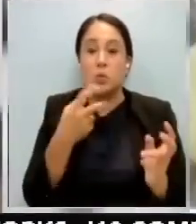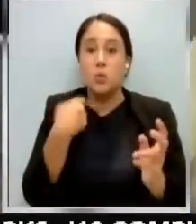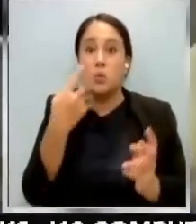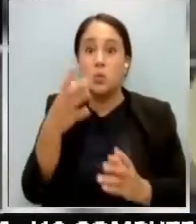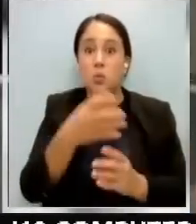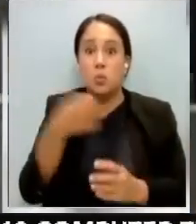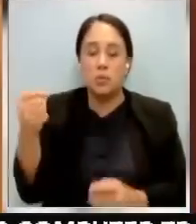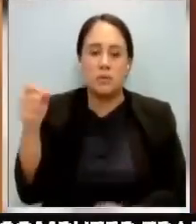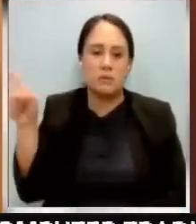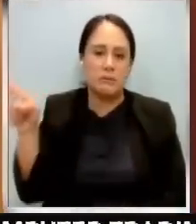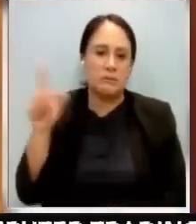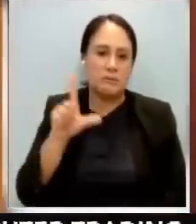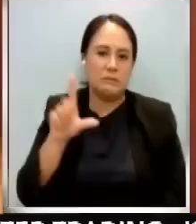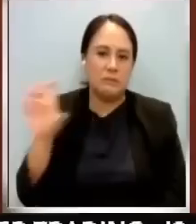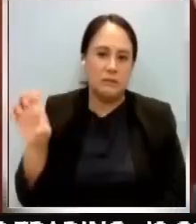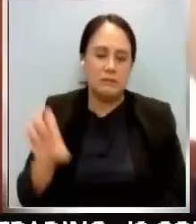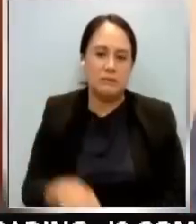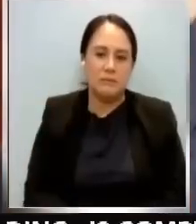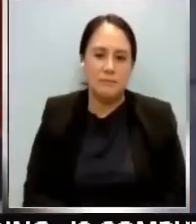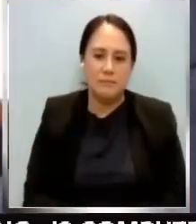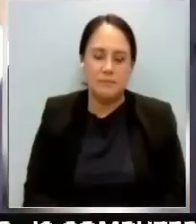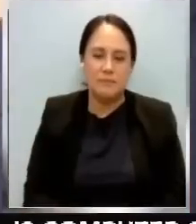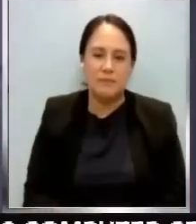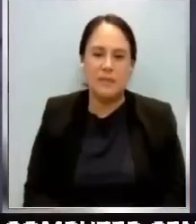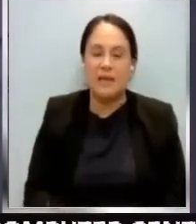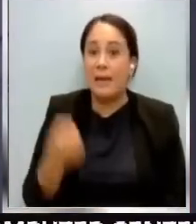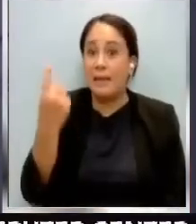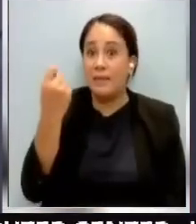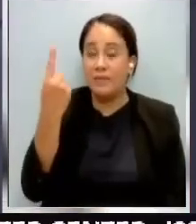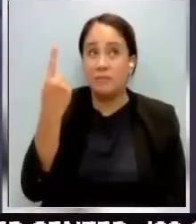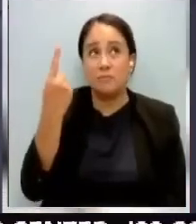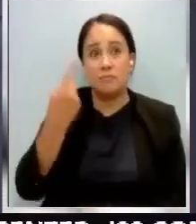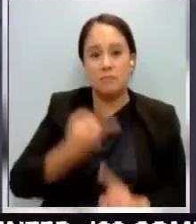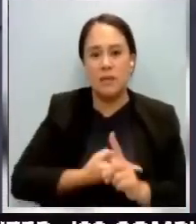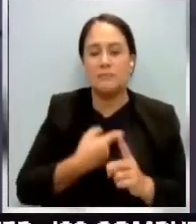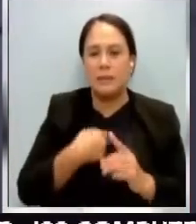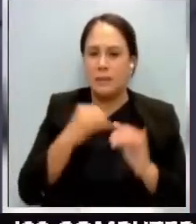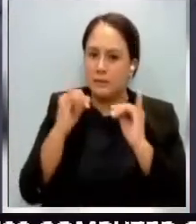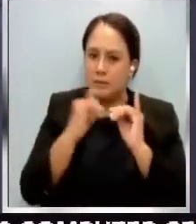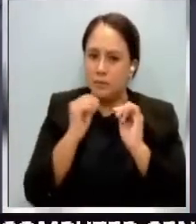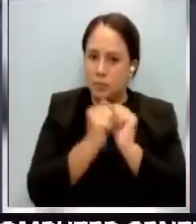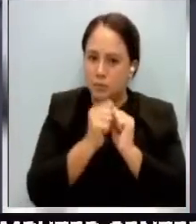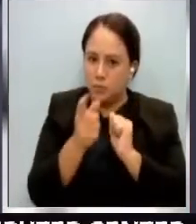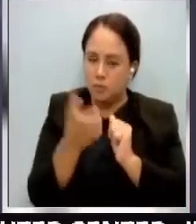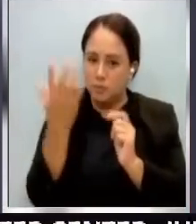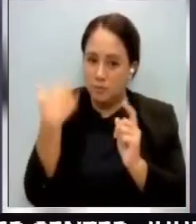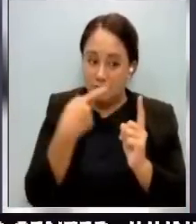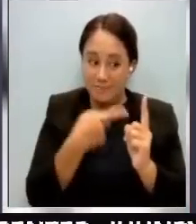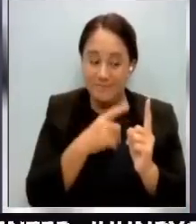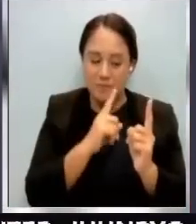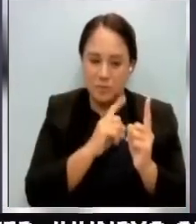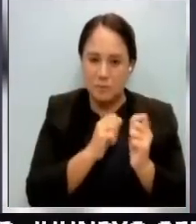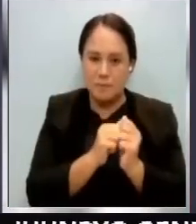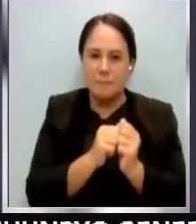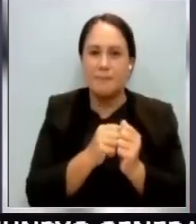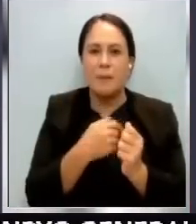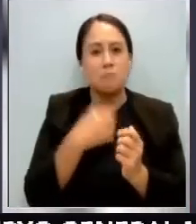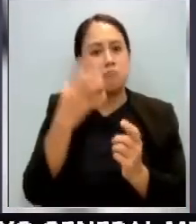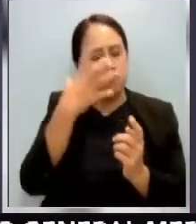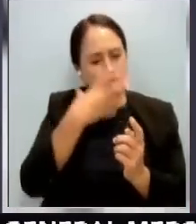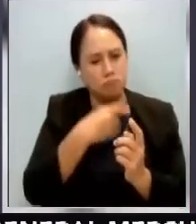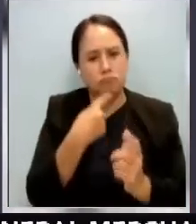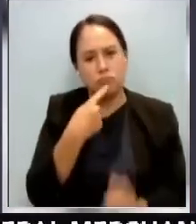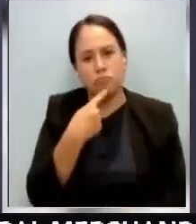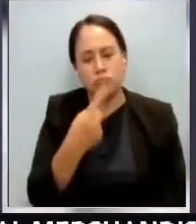O'Brien. 11 months ago, I had an interview with you. Pawang magaganda yung mga sinabi mo kay